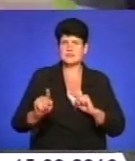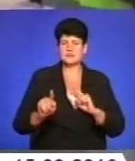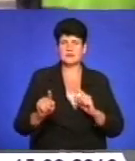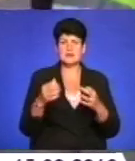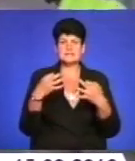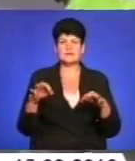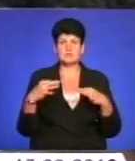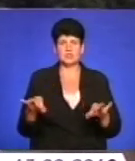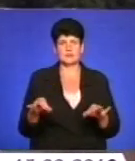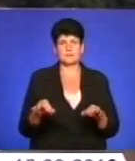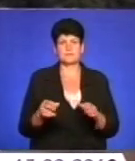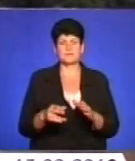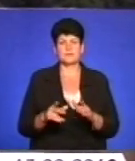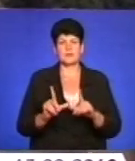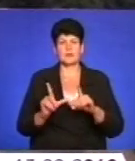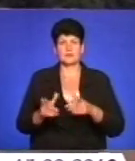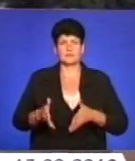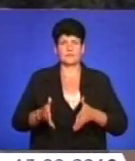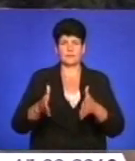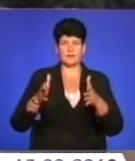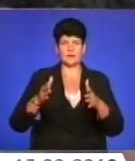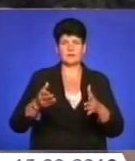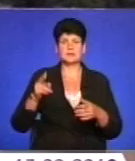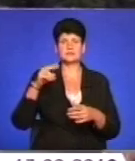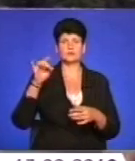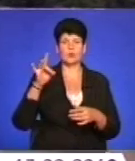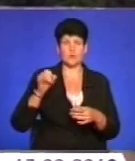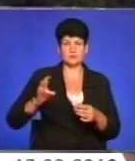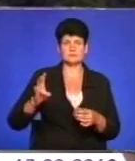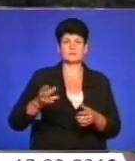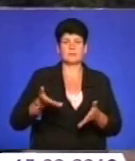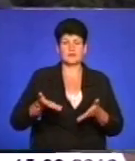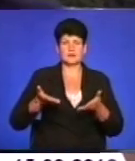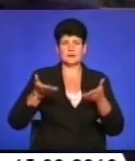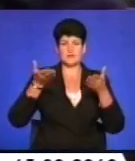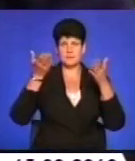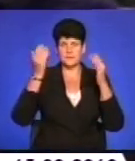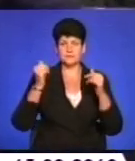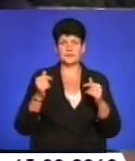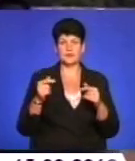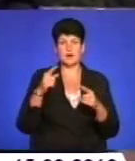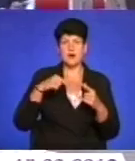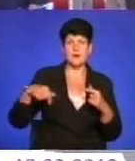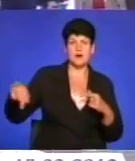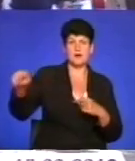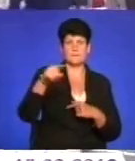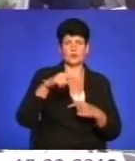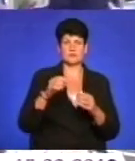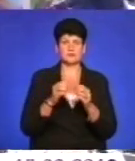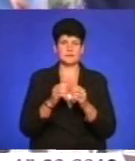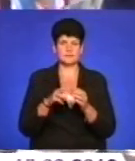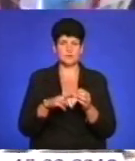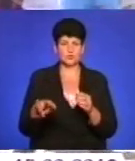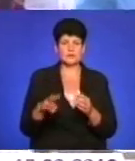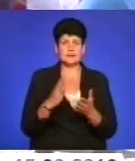освободить проезжую часть. При этом мы поднимаем в воздух дрон, в течение 5-10 минут осуществляем облет, после чего у нас